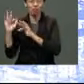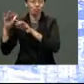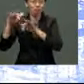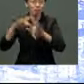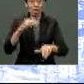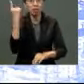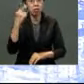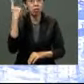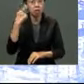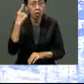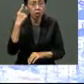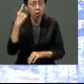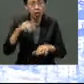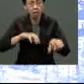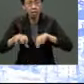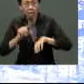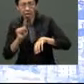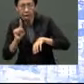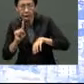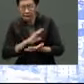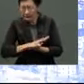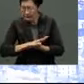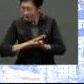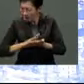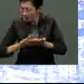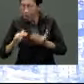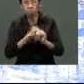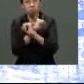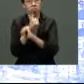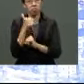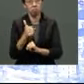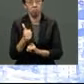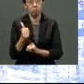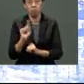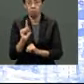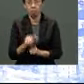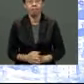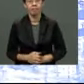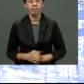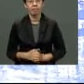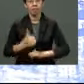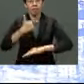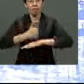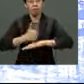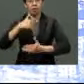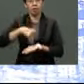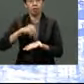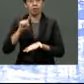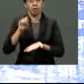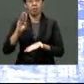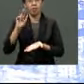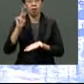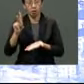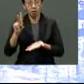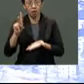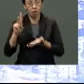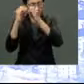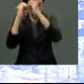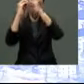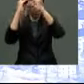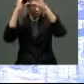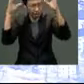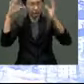องมีการจัดระเบียบกันอย่างไรท่านผอ.สบค.ให้ภาพฉายภาพหนึ่งขึ้นมา